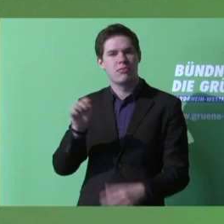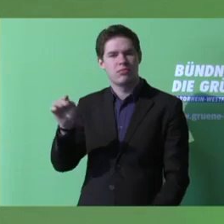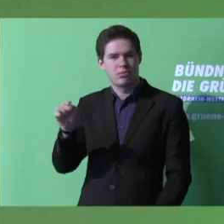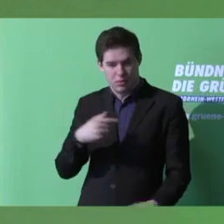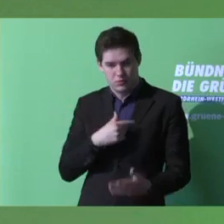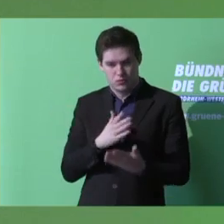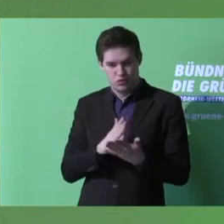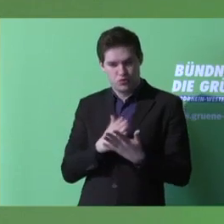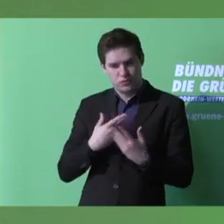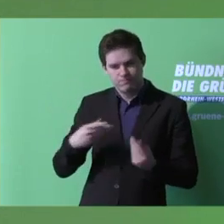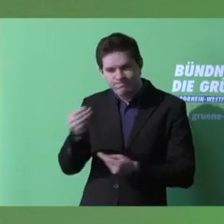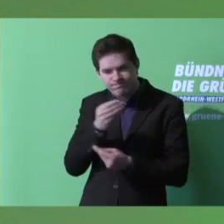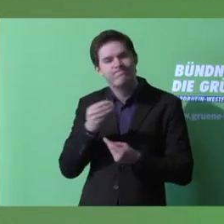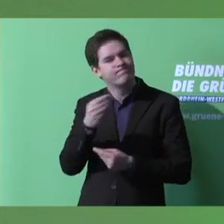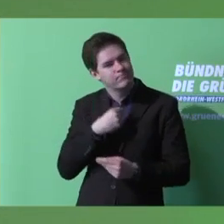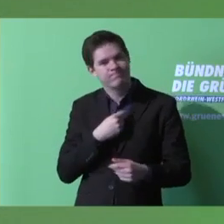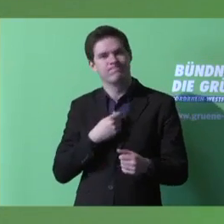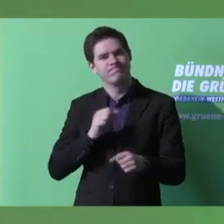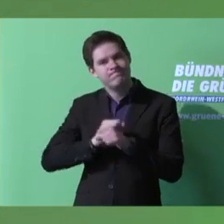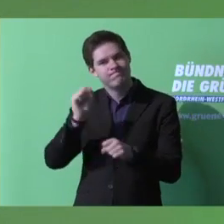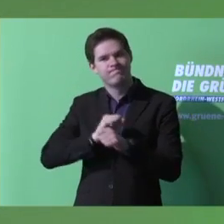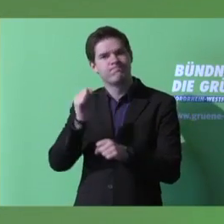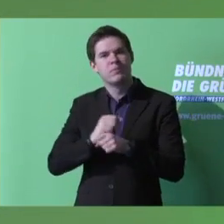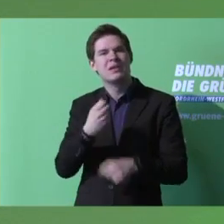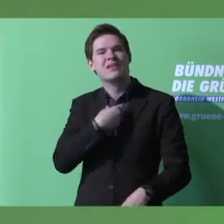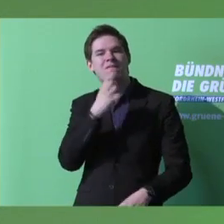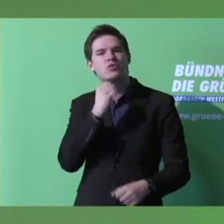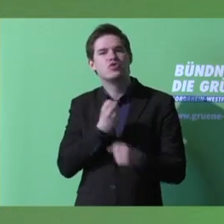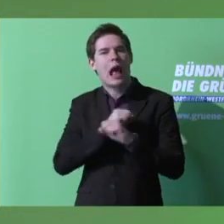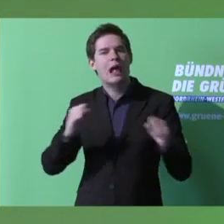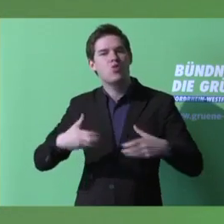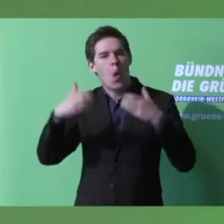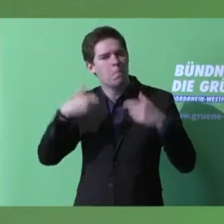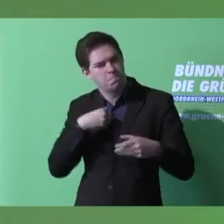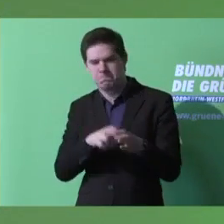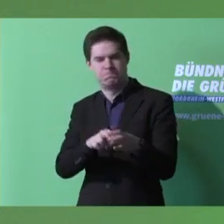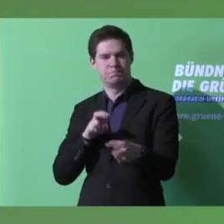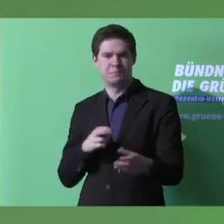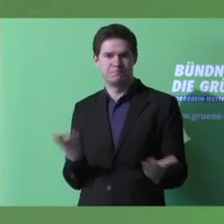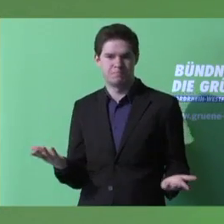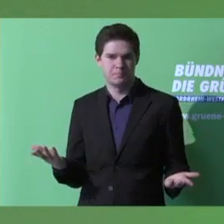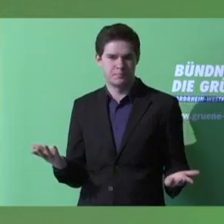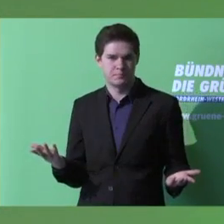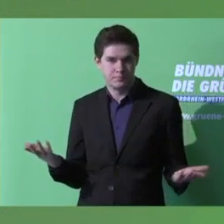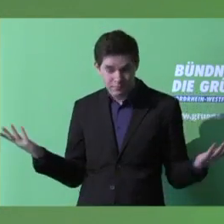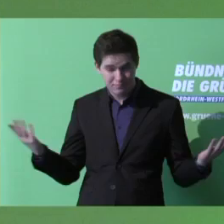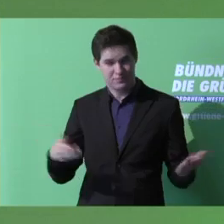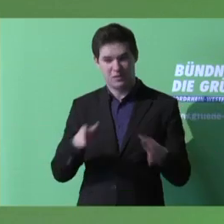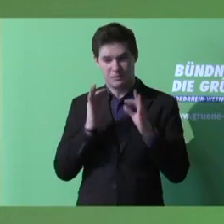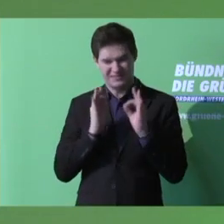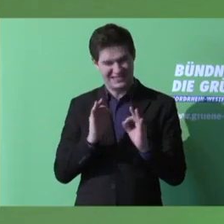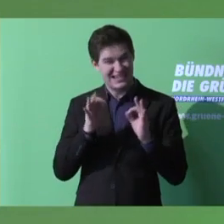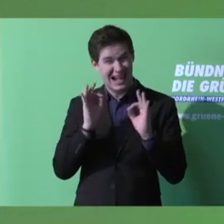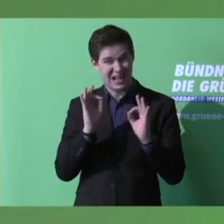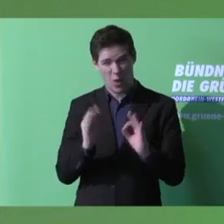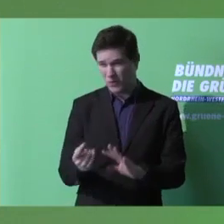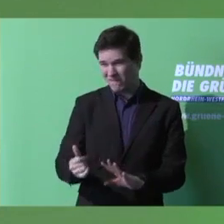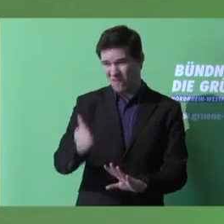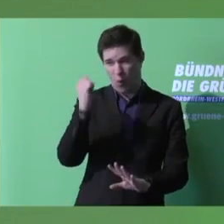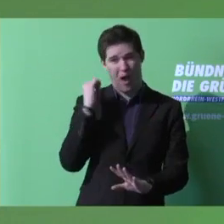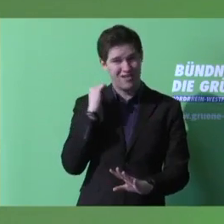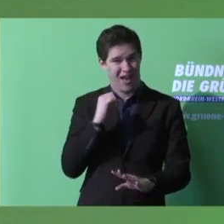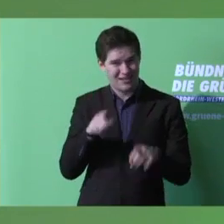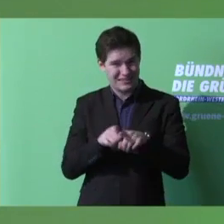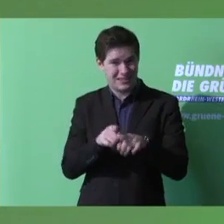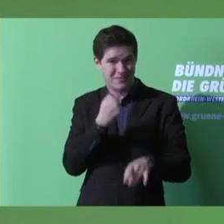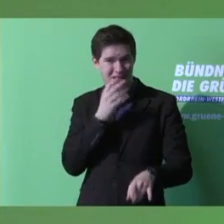gemeinsam für den Atomausstieg gestritten. Das Thema stand dort im Mittelpunkt. Und genau auf den Tag vor einem Jahr, nämlich am